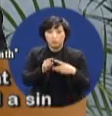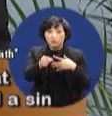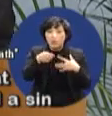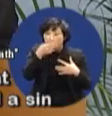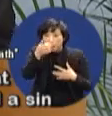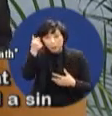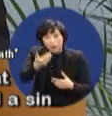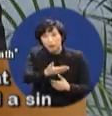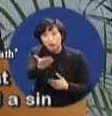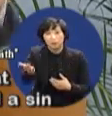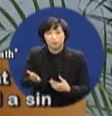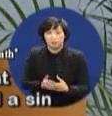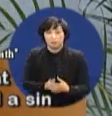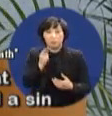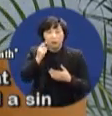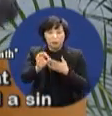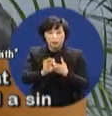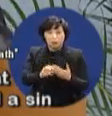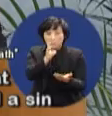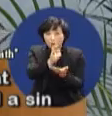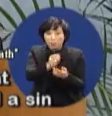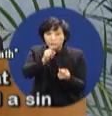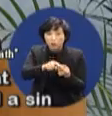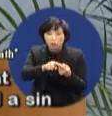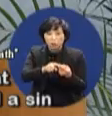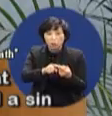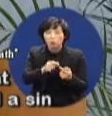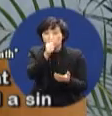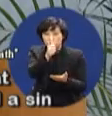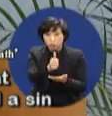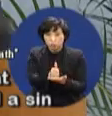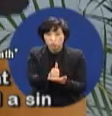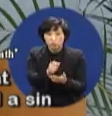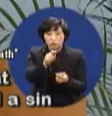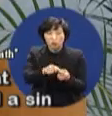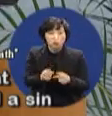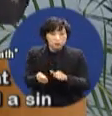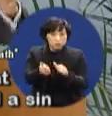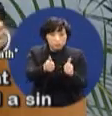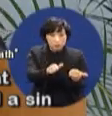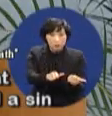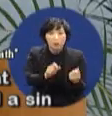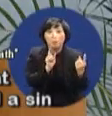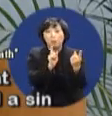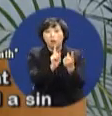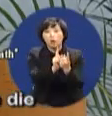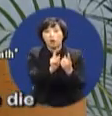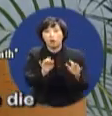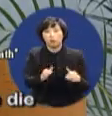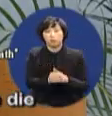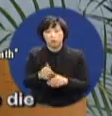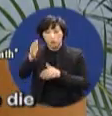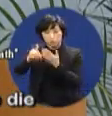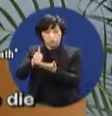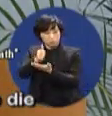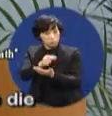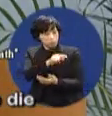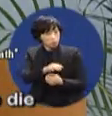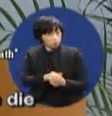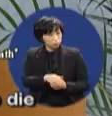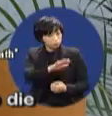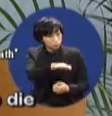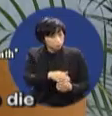됩니까? 마냥 법적인 죄로 말미암아 사망이 이르렀는데 하나님이